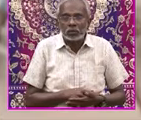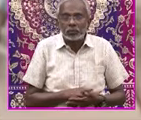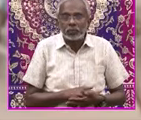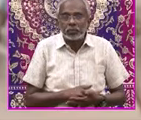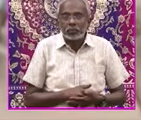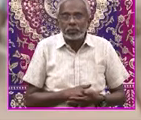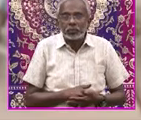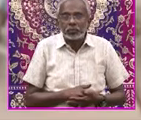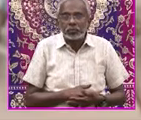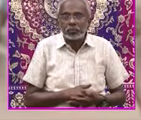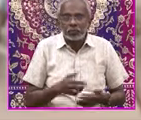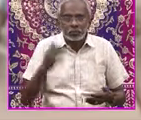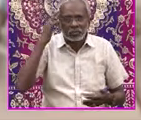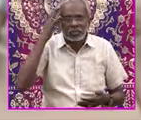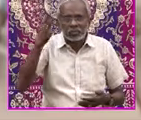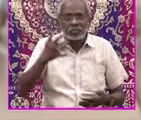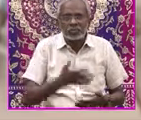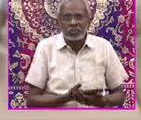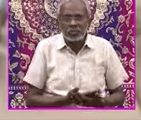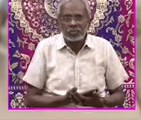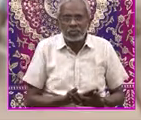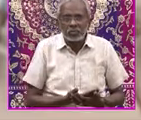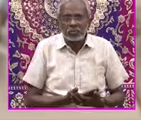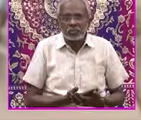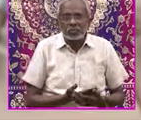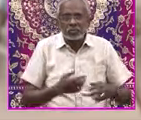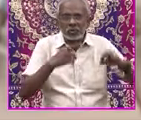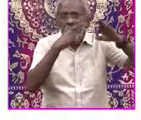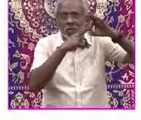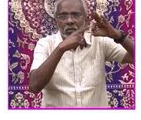தொண்டைமான். இவற்றையெல்லாம் தெரிந்து கொண்டீர்கள். இப்பொழுது மதிப்பீட்டிற்கு செல்வோமா.